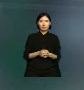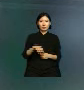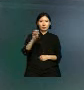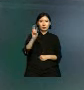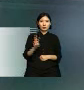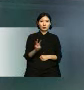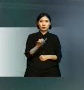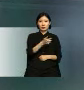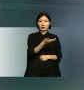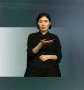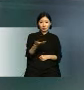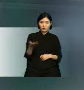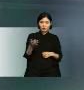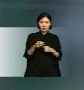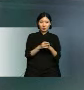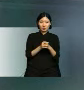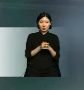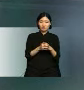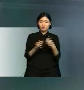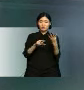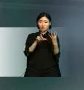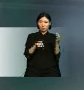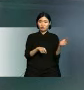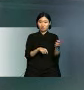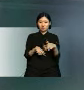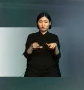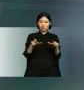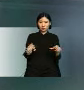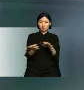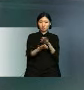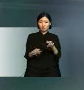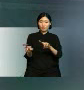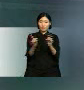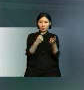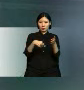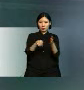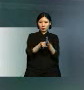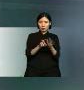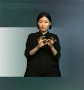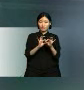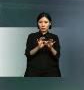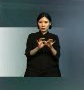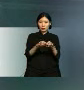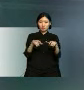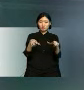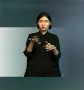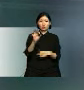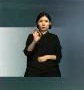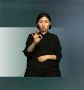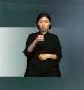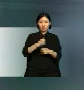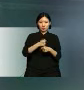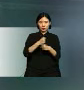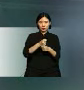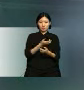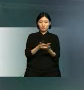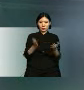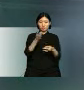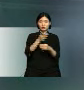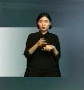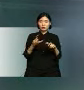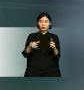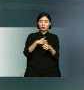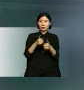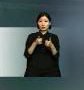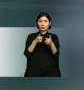광주시와 하남시 에서는 지난 4월부터 지역경제 살리기의 일환으로 지역 화폐를 발행하고 있습니다 그런데 지역 상황에